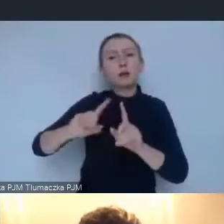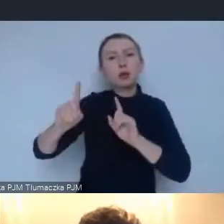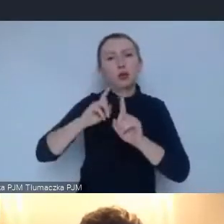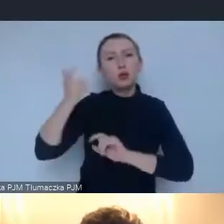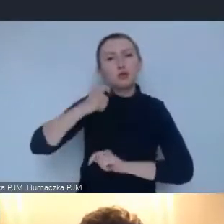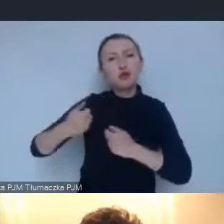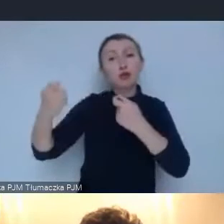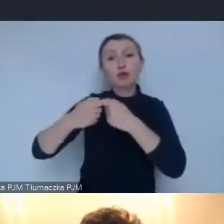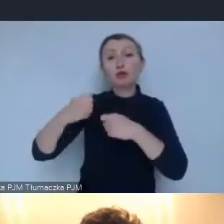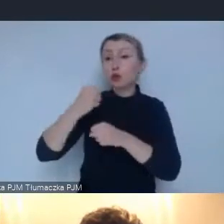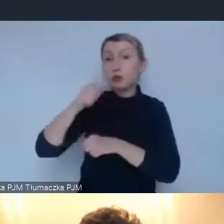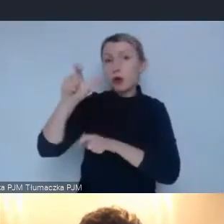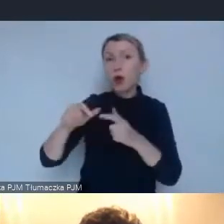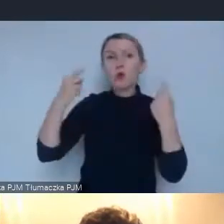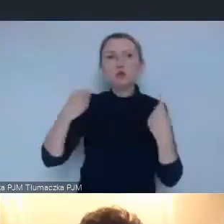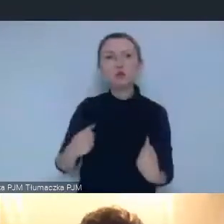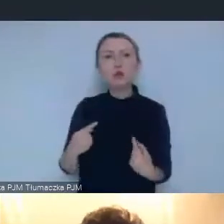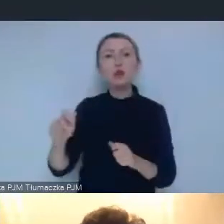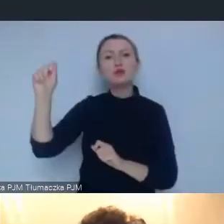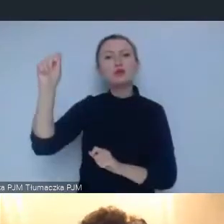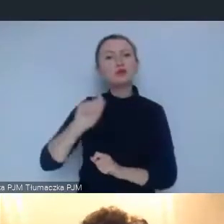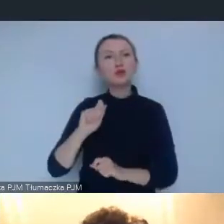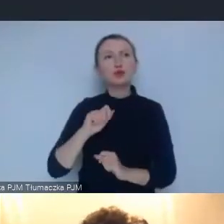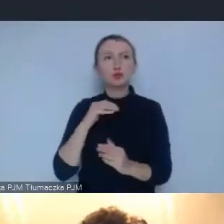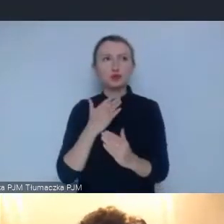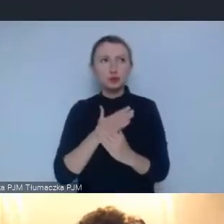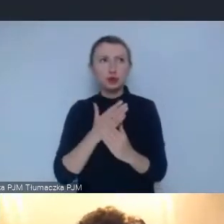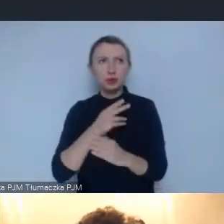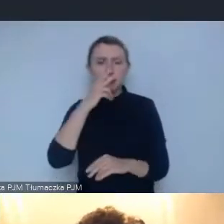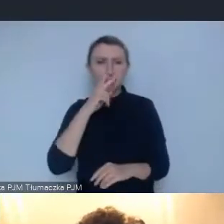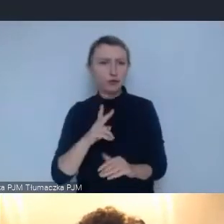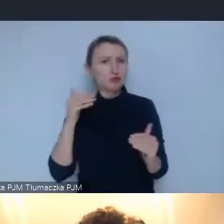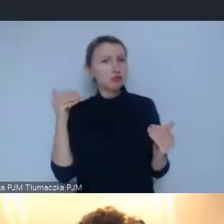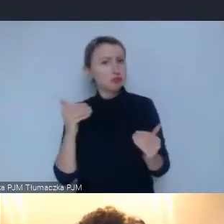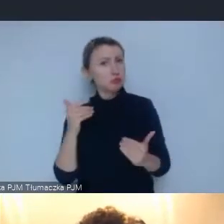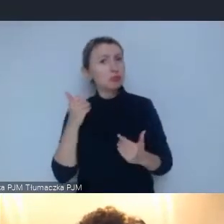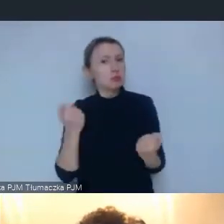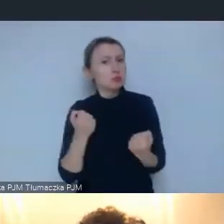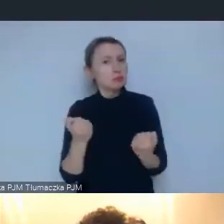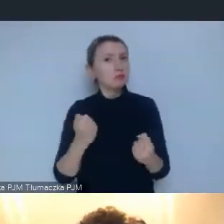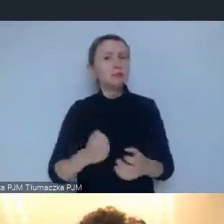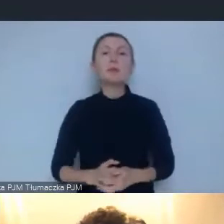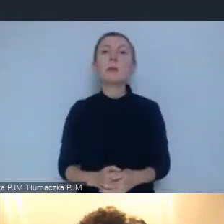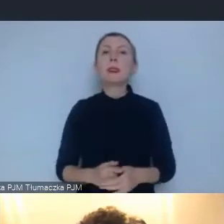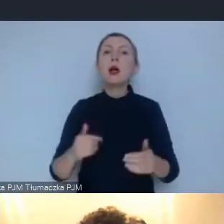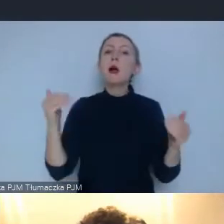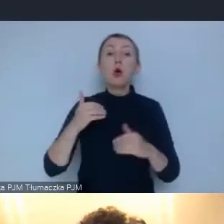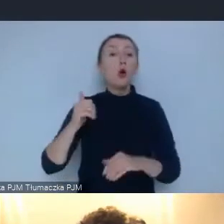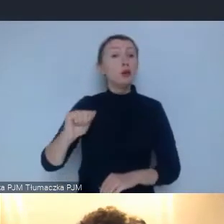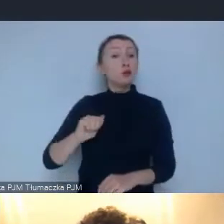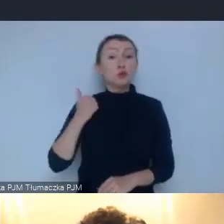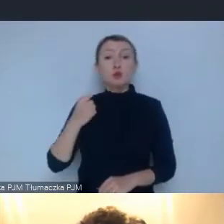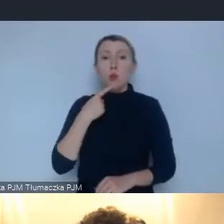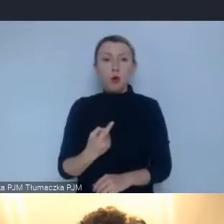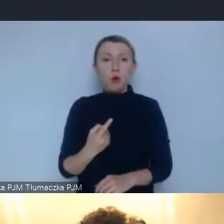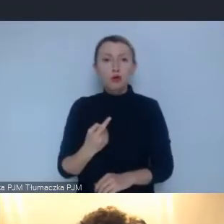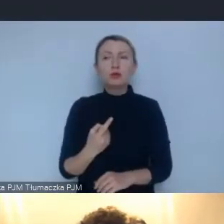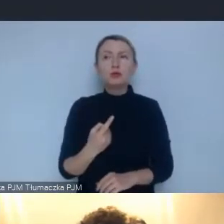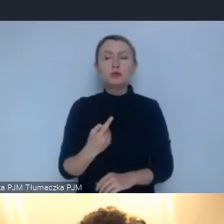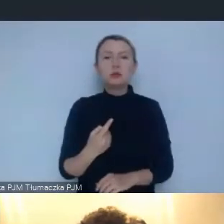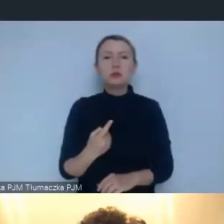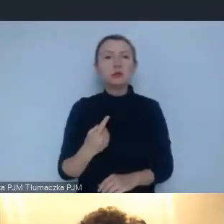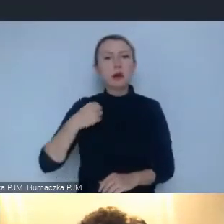firm, widzą potencjał. Mogę z dumą powiedzieć, że mimo tego, że nie podnosimy podatku, to wzrasta